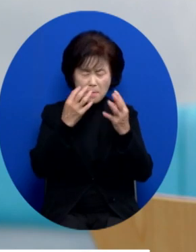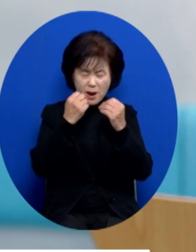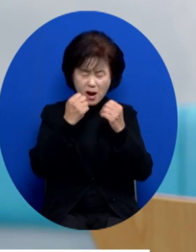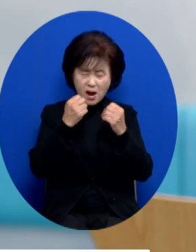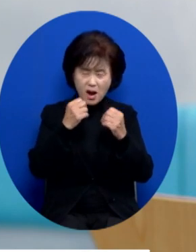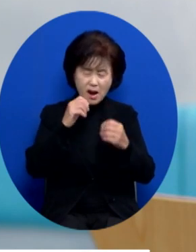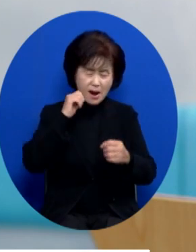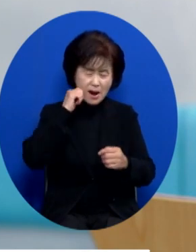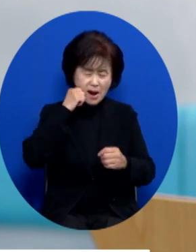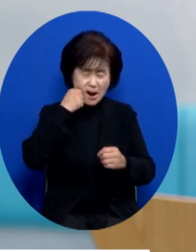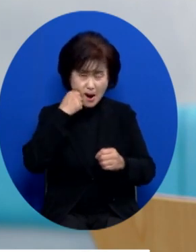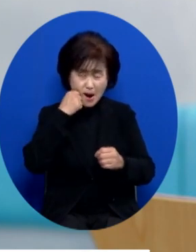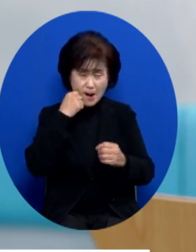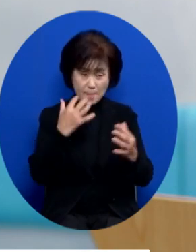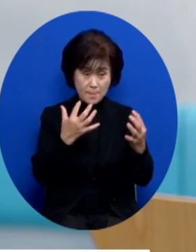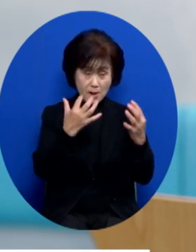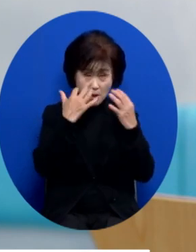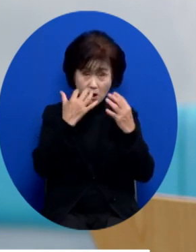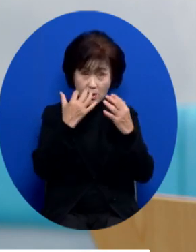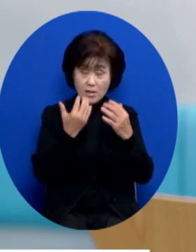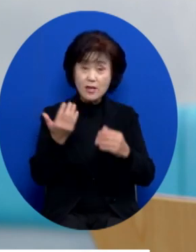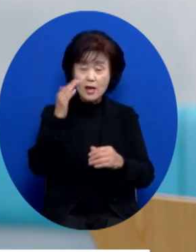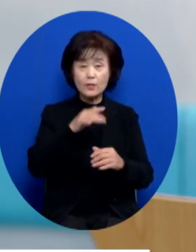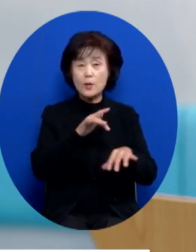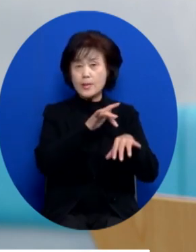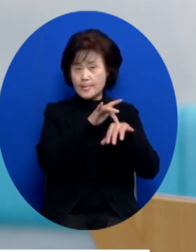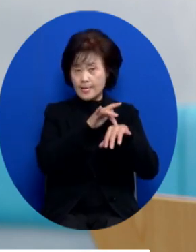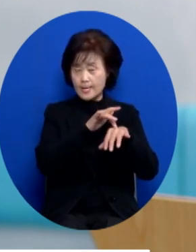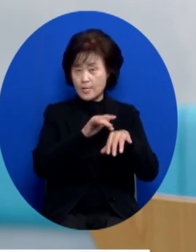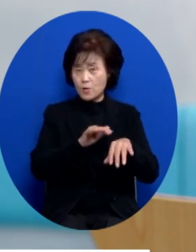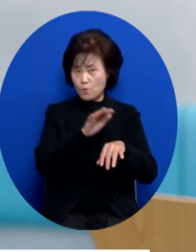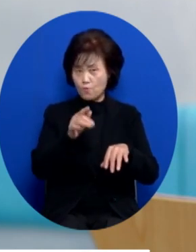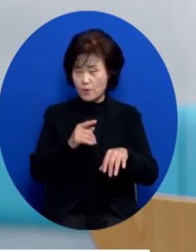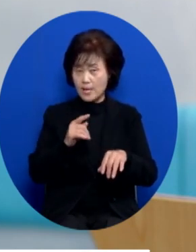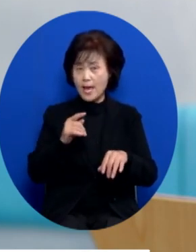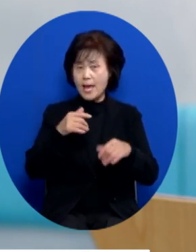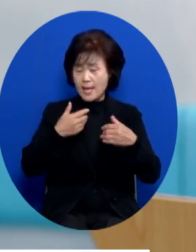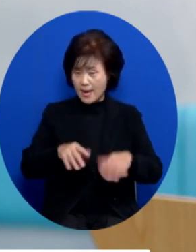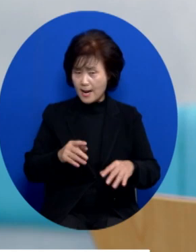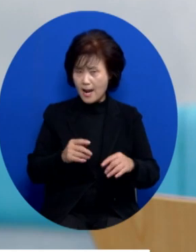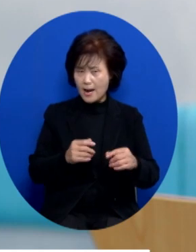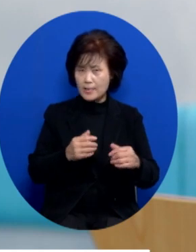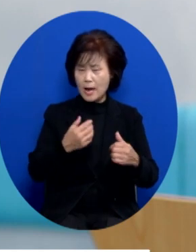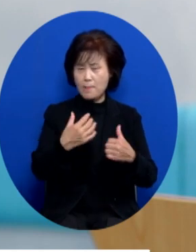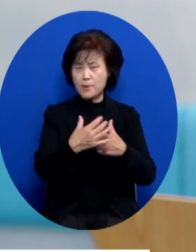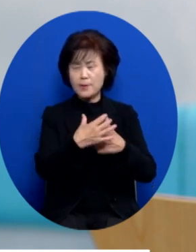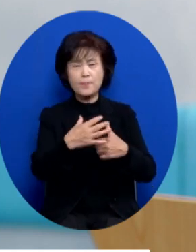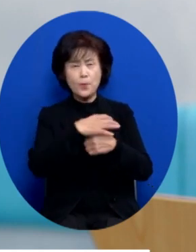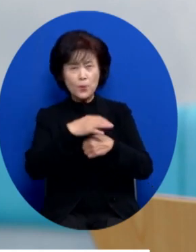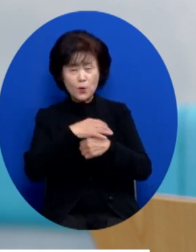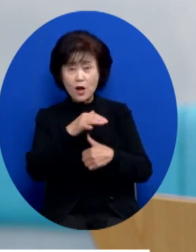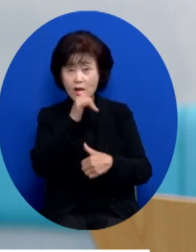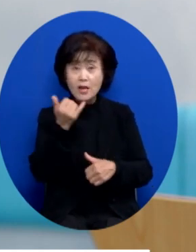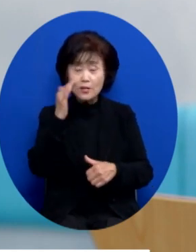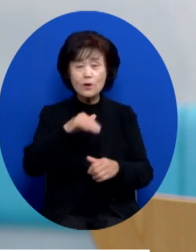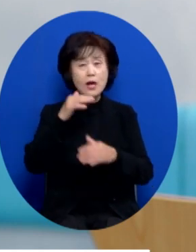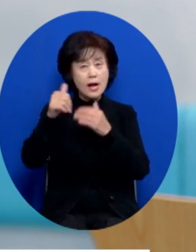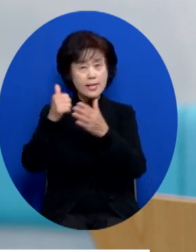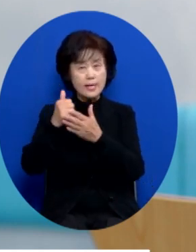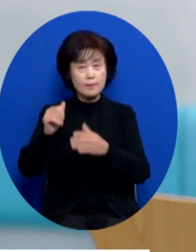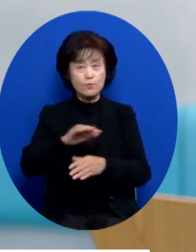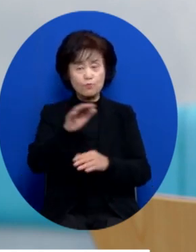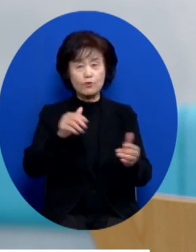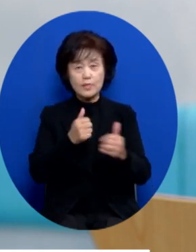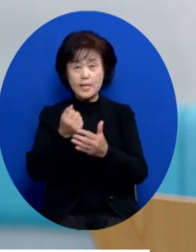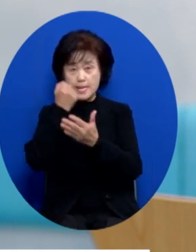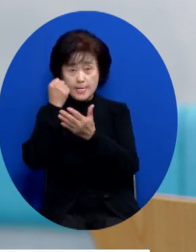몰려와도 사단이 우리의 약점을 아무리 공격해도 하나님께서는 우리를 인치심으로 끝까지